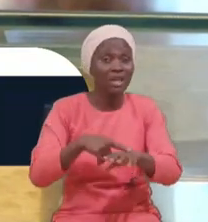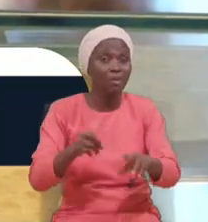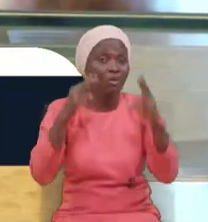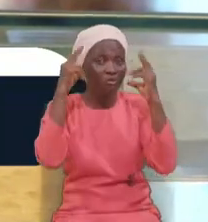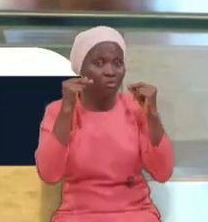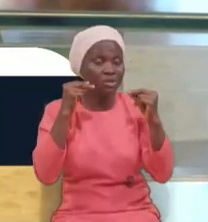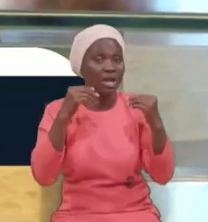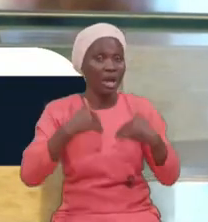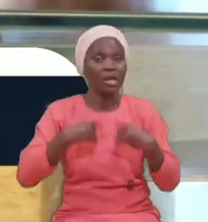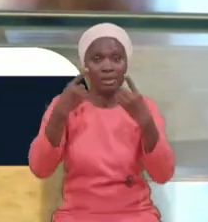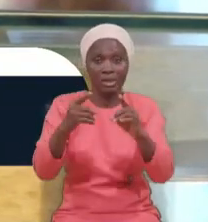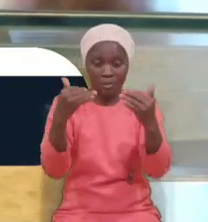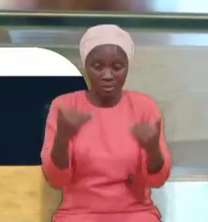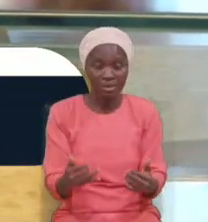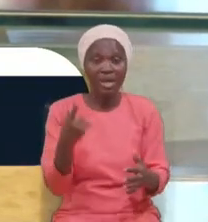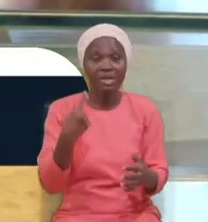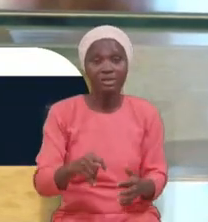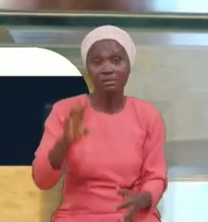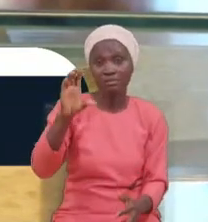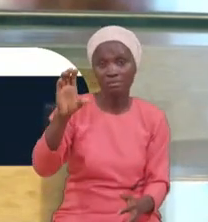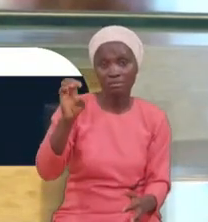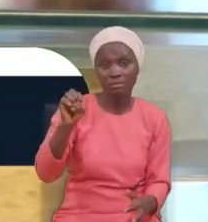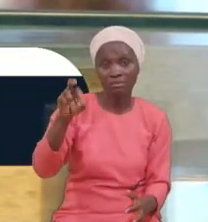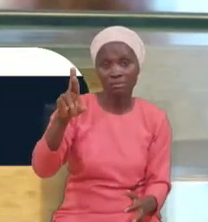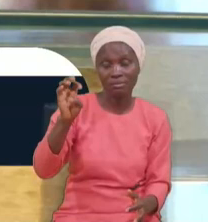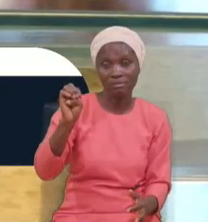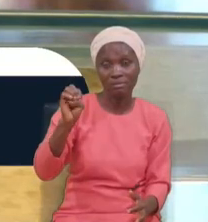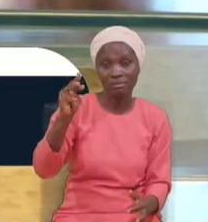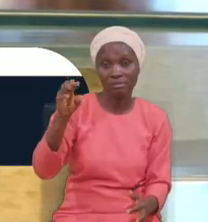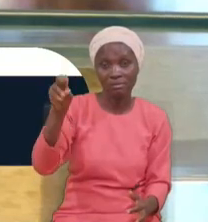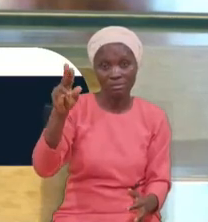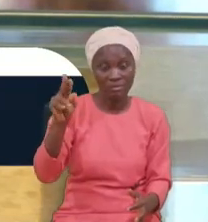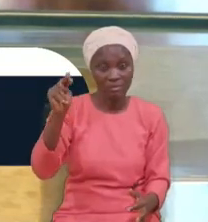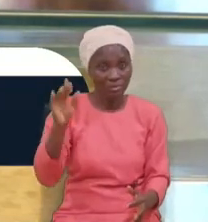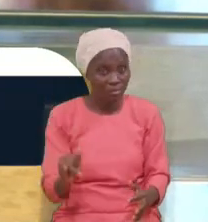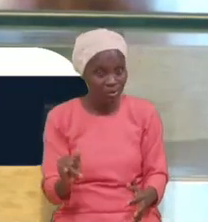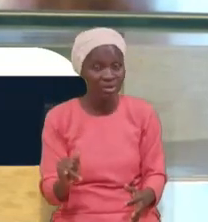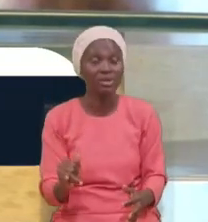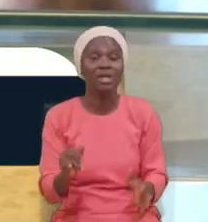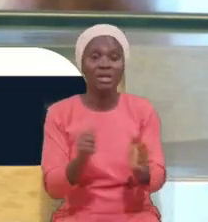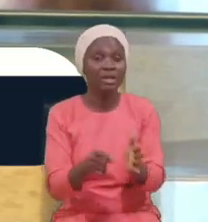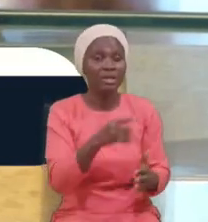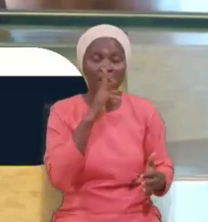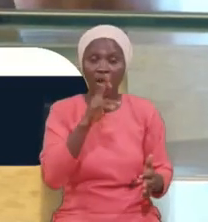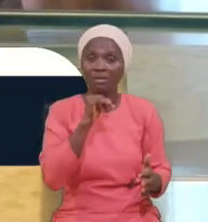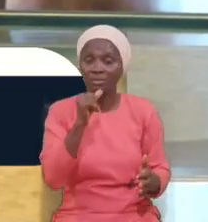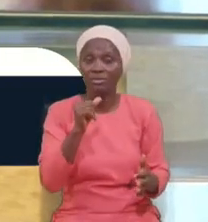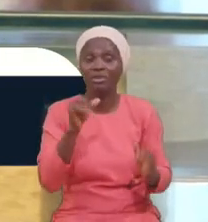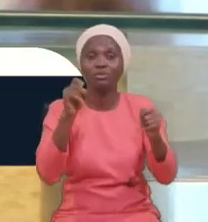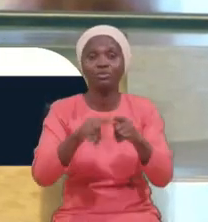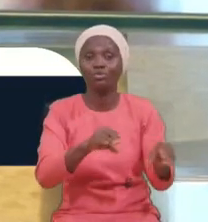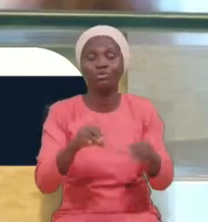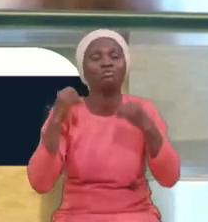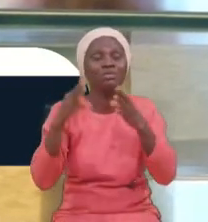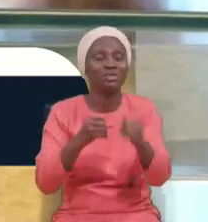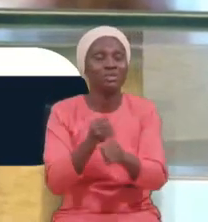est ici, maintenant que les rites qu'on n'avait pas fait depuis le temps de Moïse, on le fait maintenant,